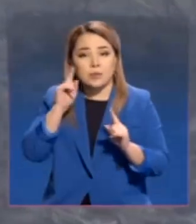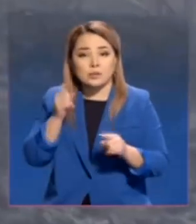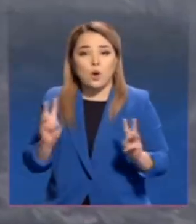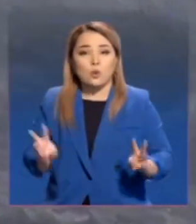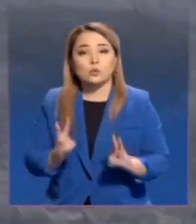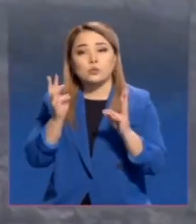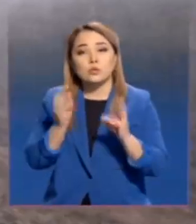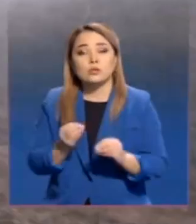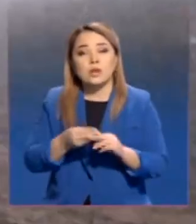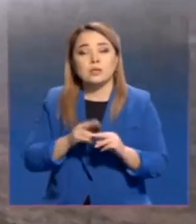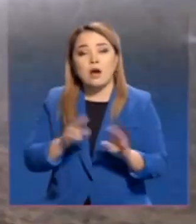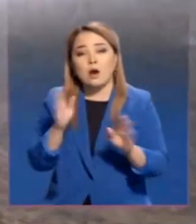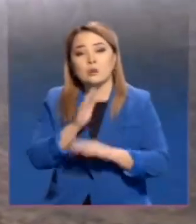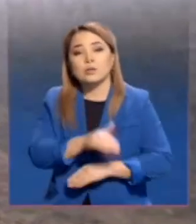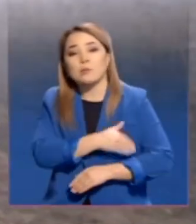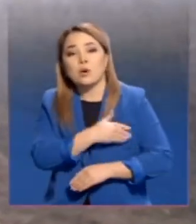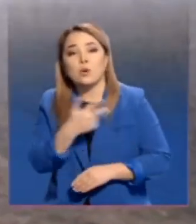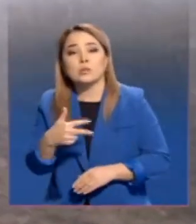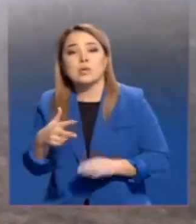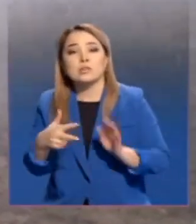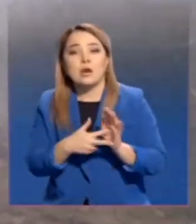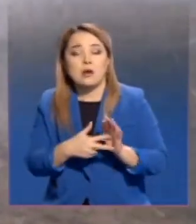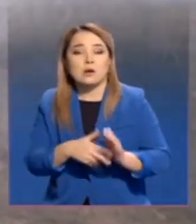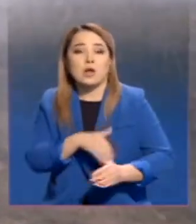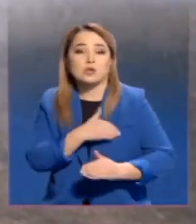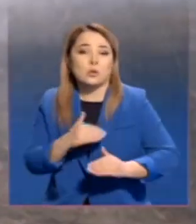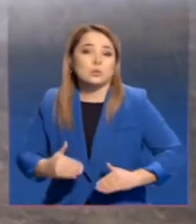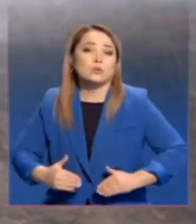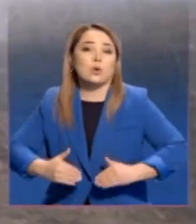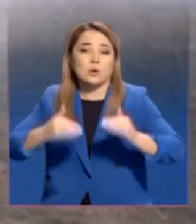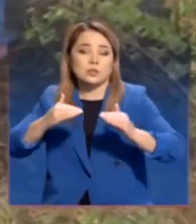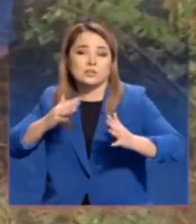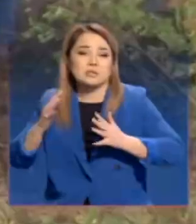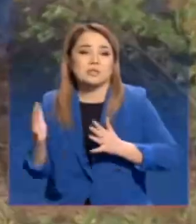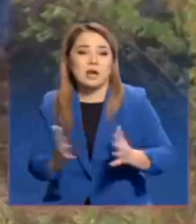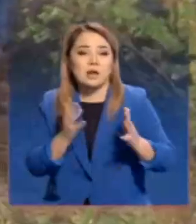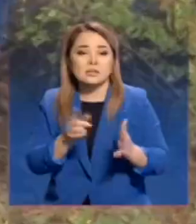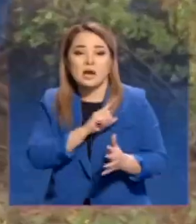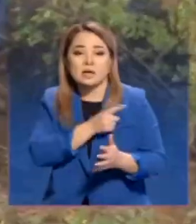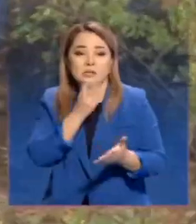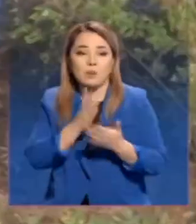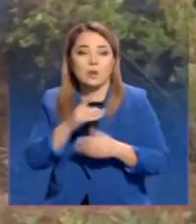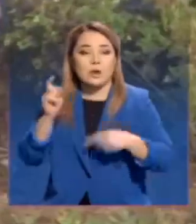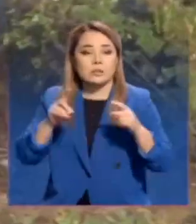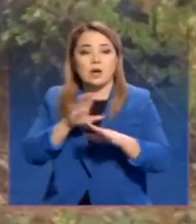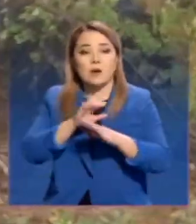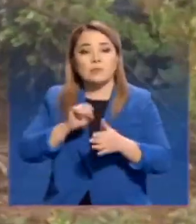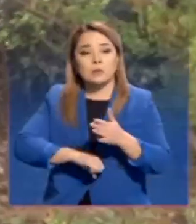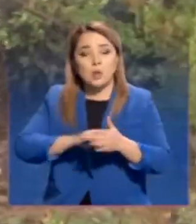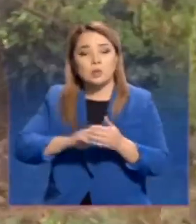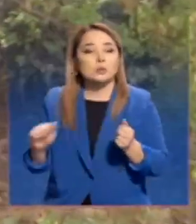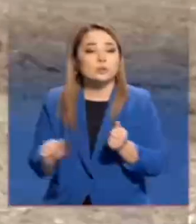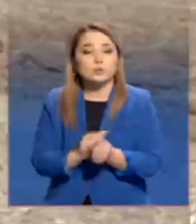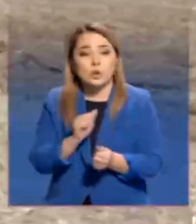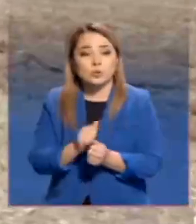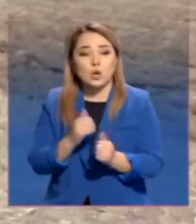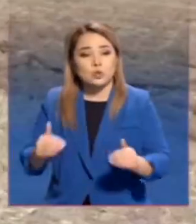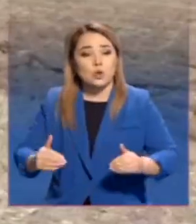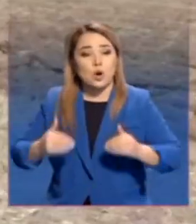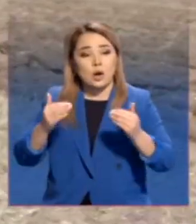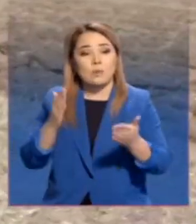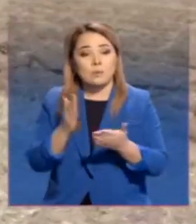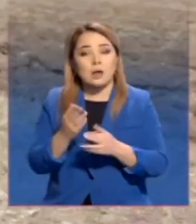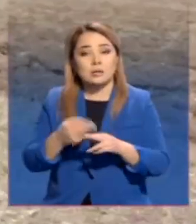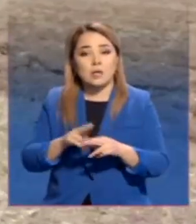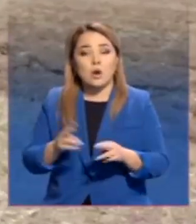шыққан күні ауа температурасы 38 градусқа көтеріліп, қатты жел соғып тұрған. Ұзақ уақыт жаңбыр жаумағандықтан құрғақшылық та жоғары болған.